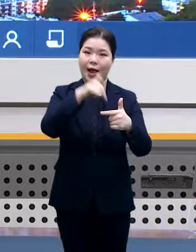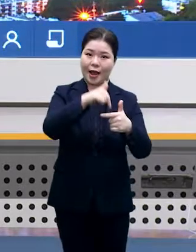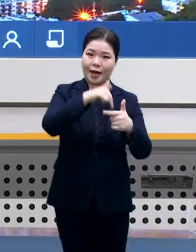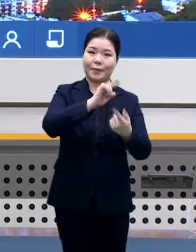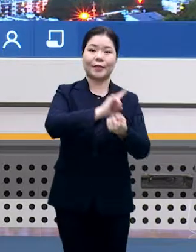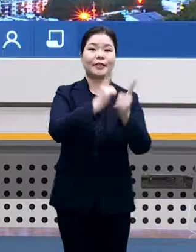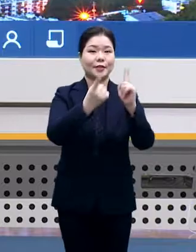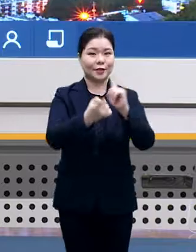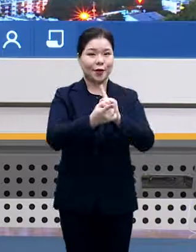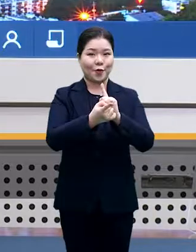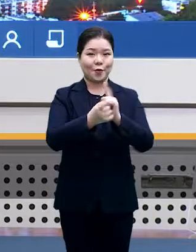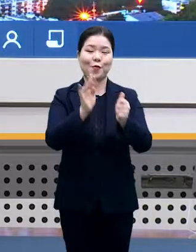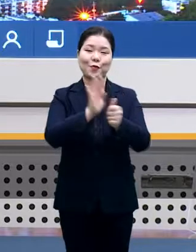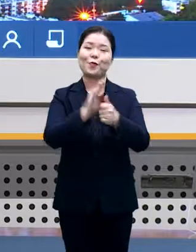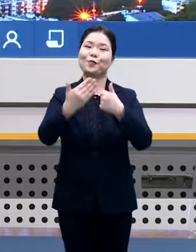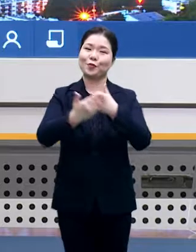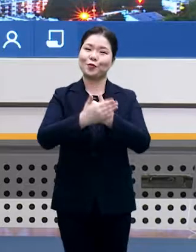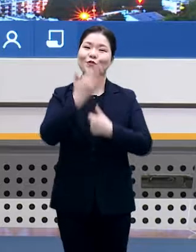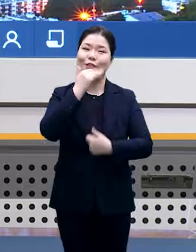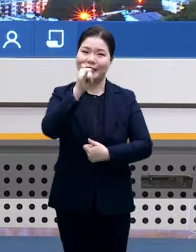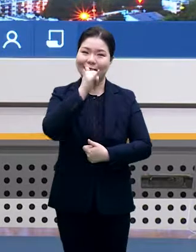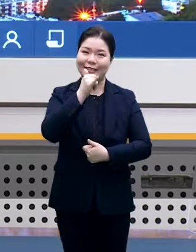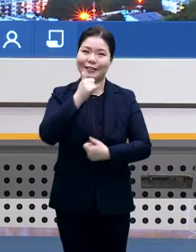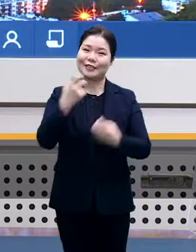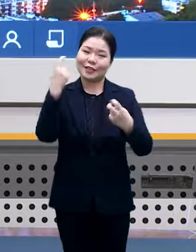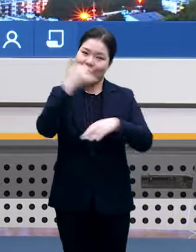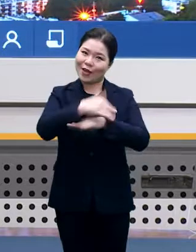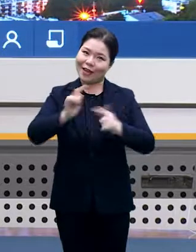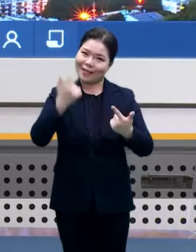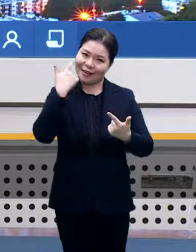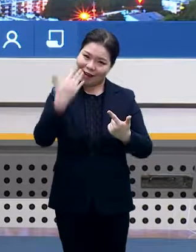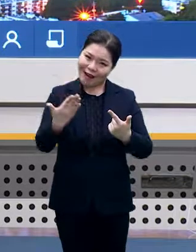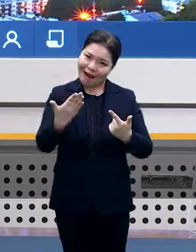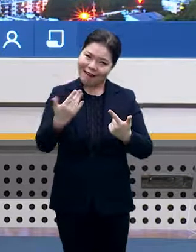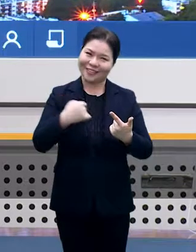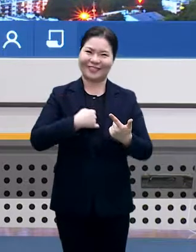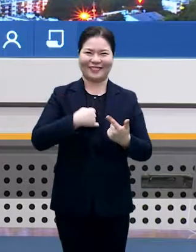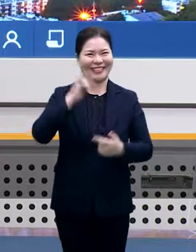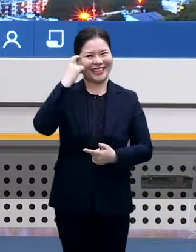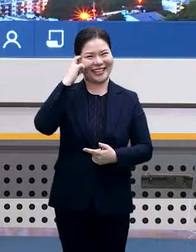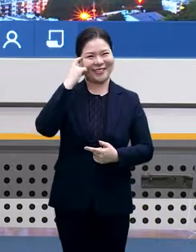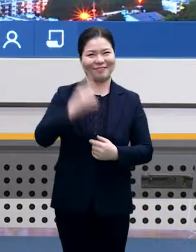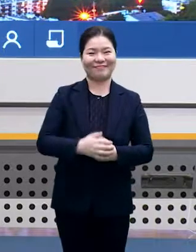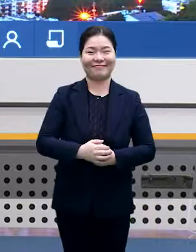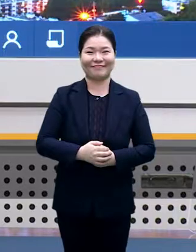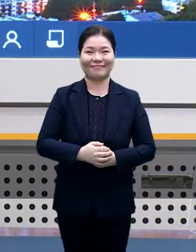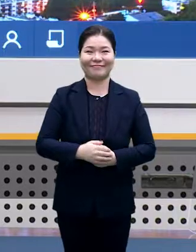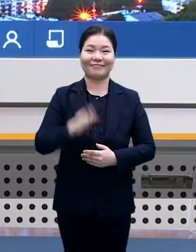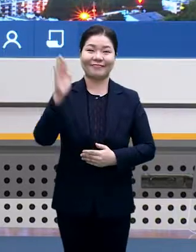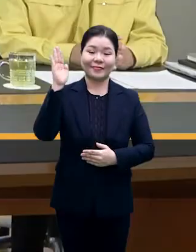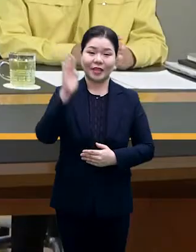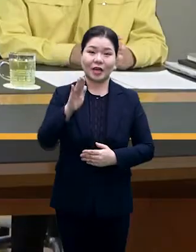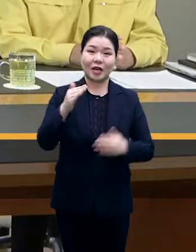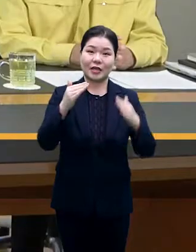강북과 강남이 서로 윈윈할 수 있는 전략이 되지 않을까 이런 생각을 해 봅니다. 따라서